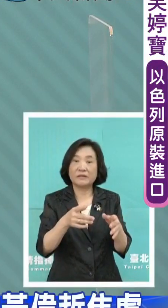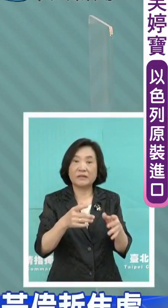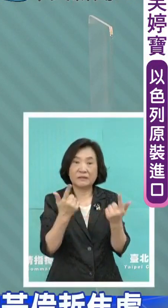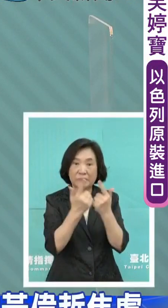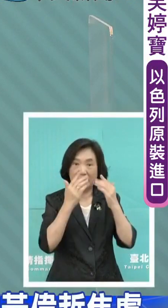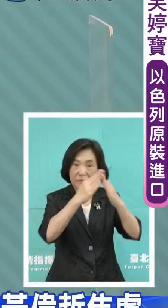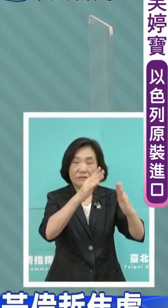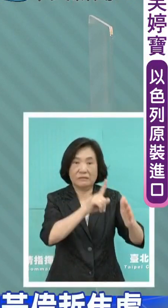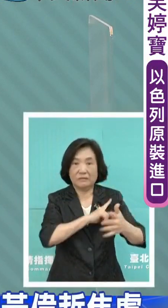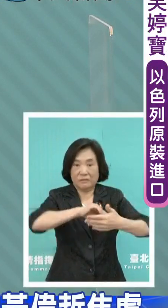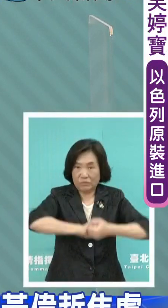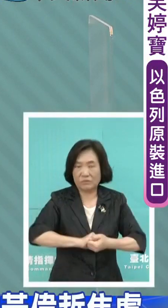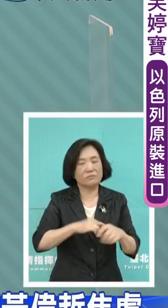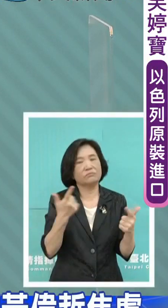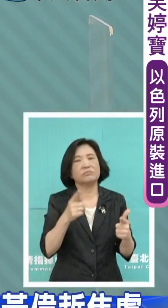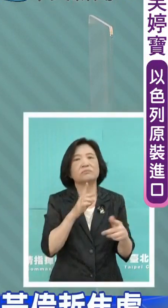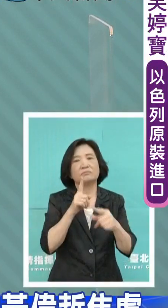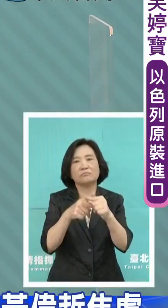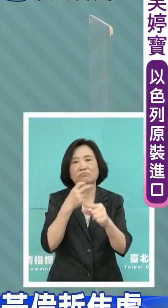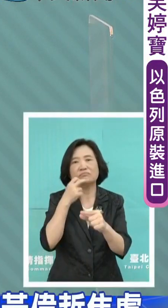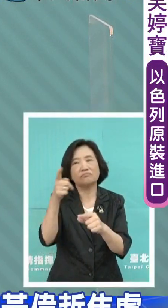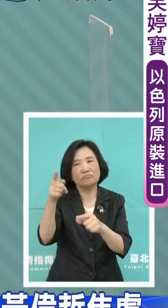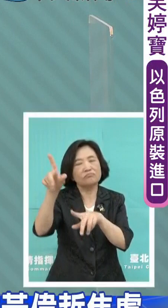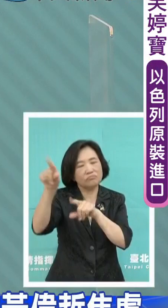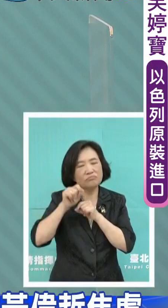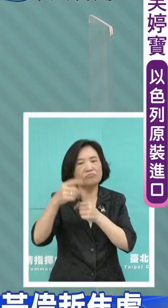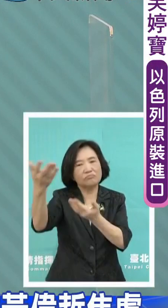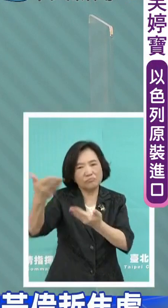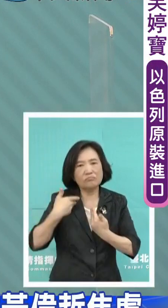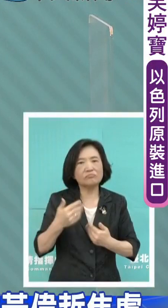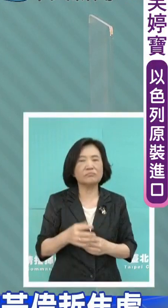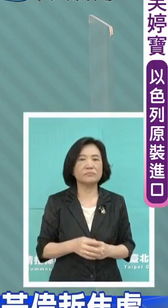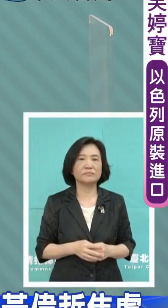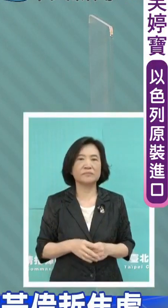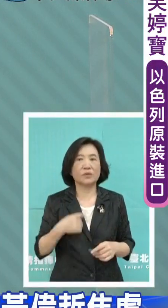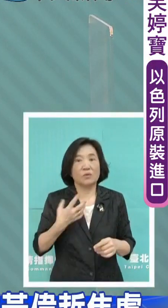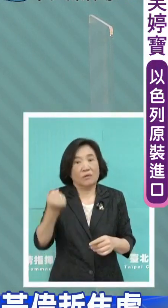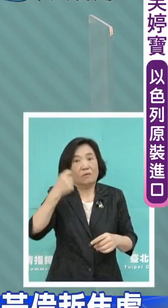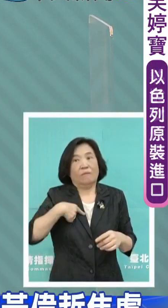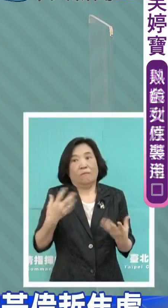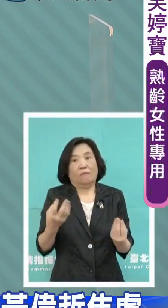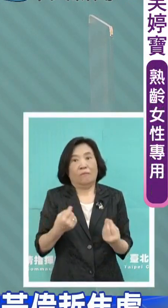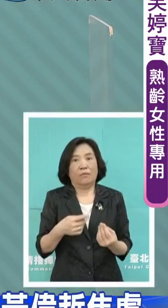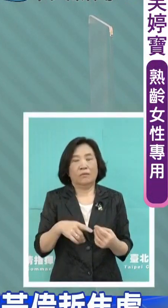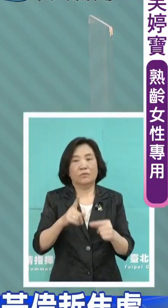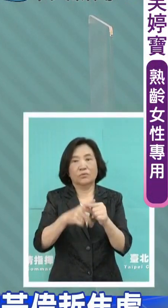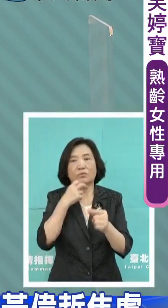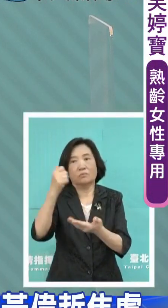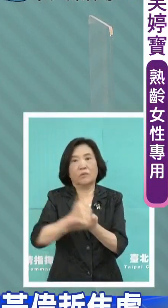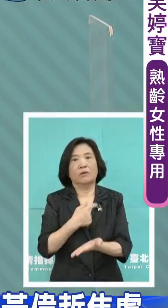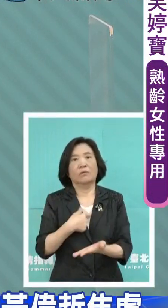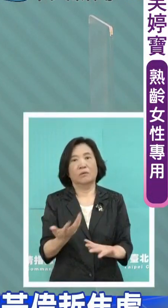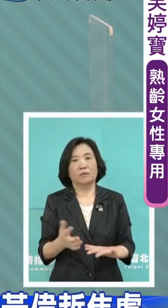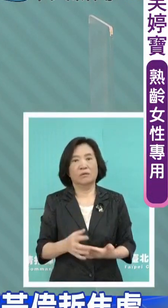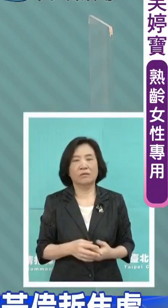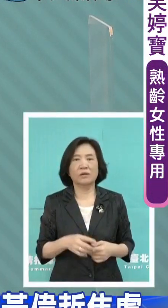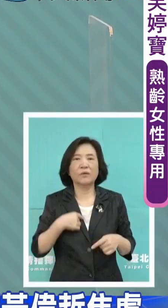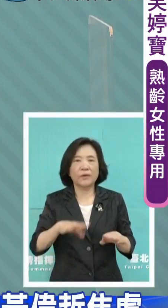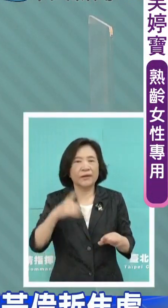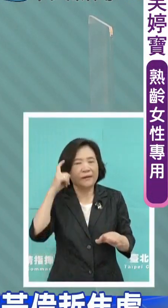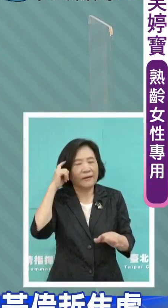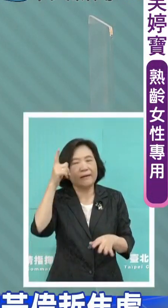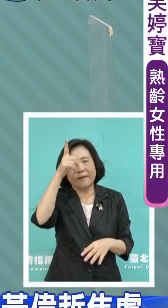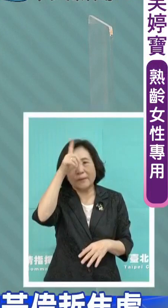台北市自己单独决定，还是其实我们根本就没有权力决定，还是中央发给我们的。不过我是可以理